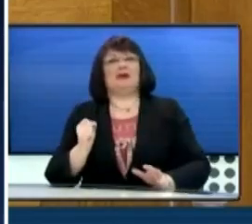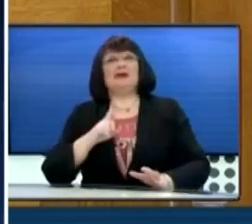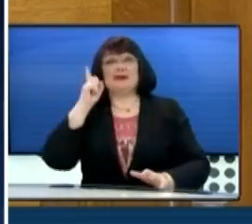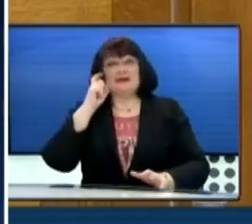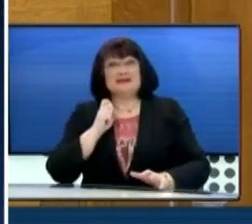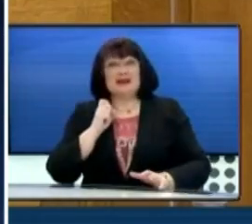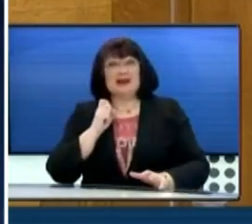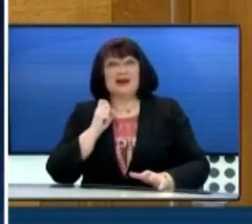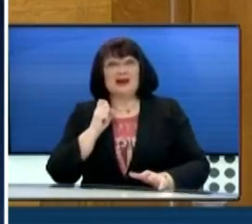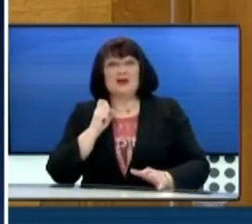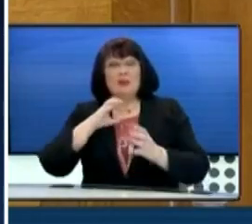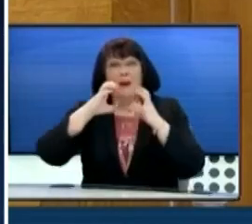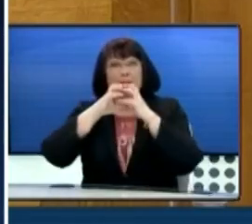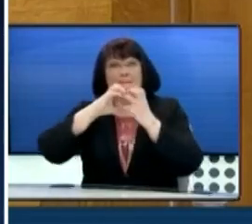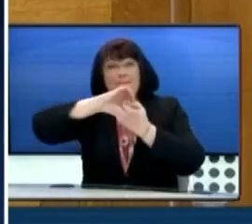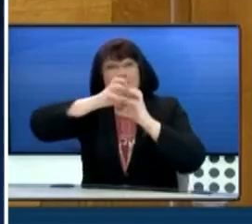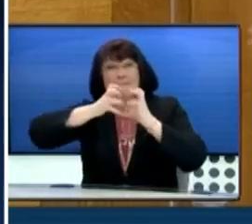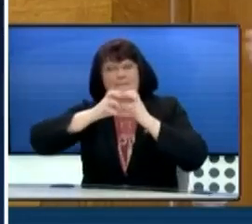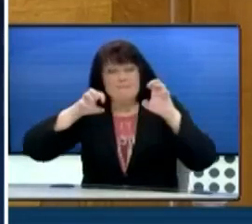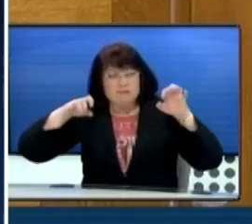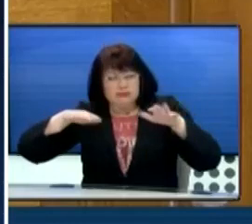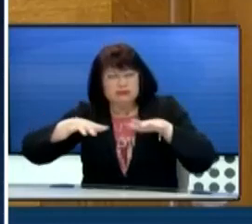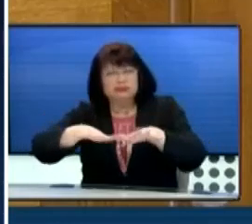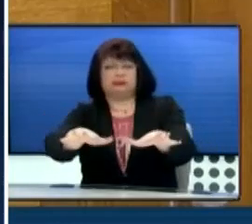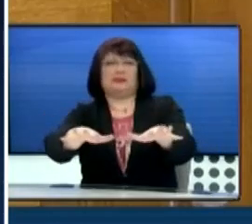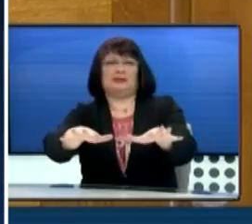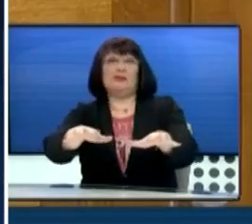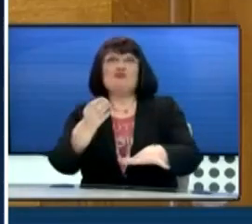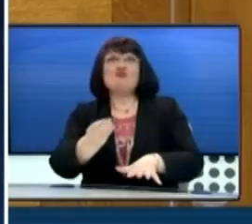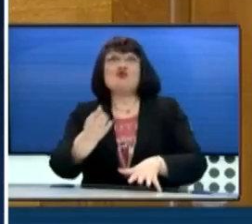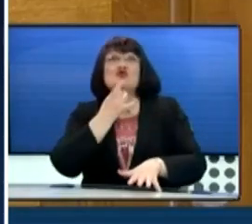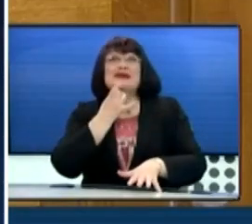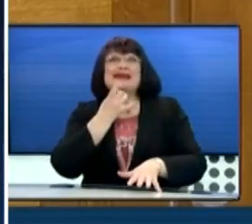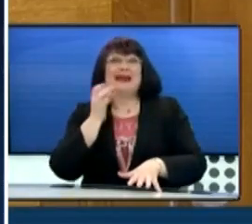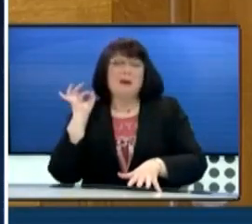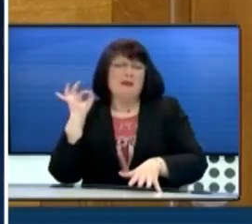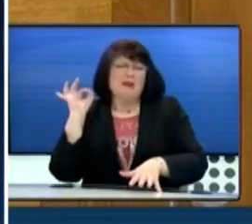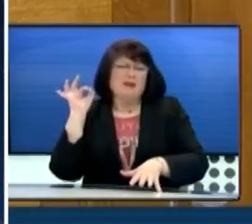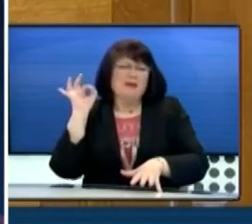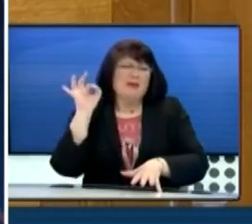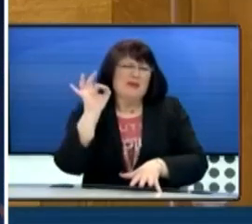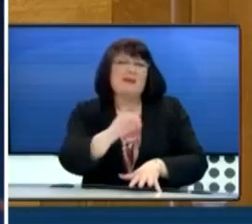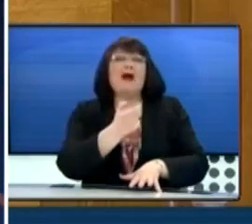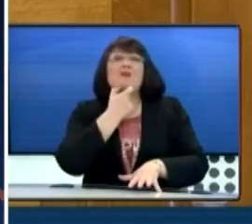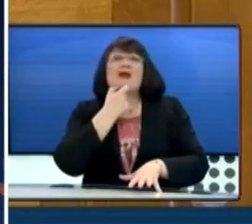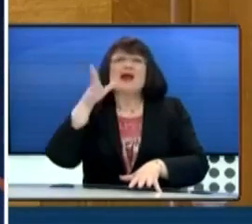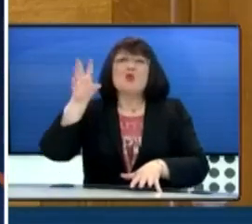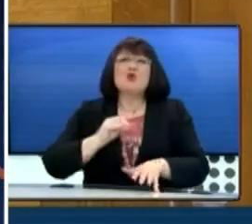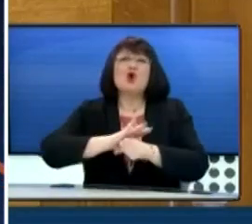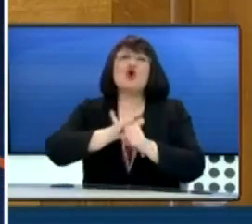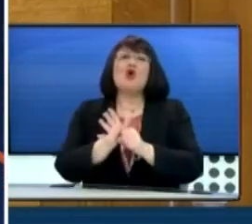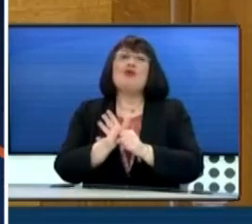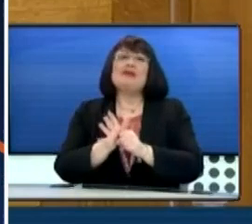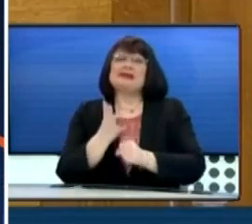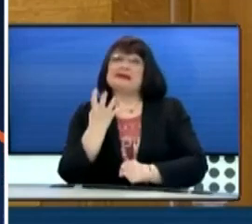αναζητηθούν συνθέσεις σε αυτό το δρόμο, γιατί υπάρχει ένα τίμημα της συνεννόησης προκειμένου να μπορέσουμε να ξεφύγουμε από αυτή την κρίση. Τώρα, ο